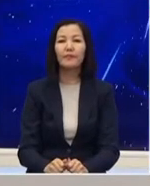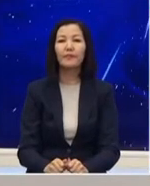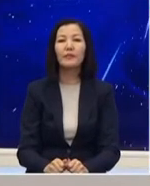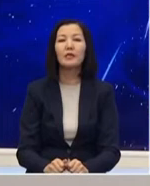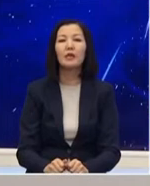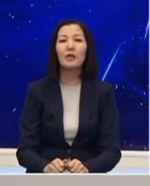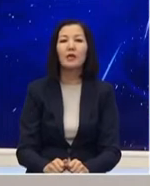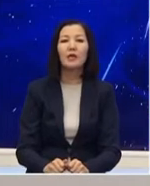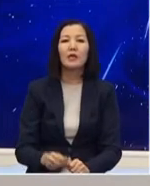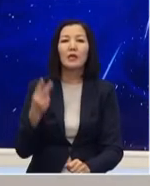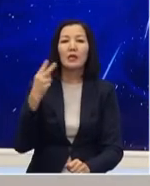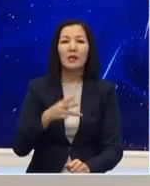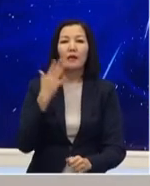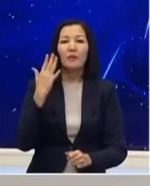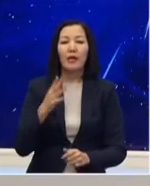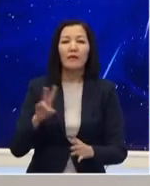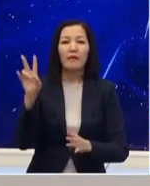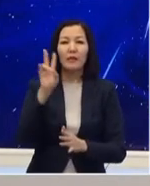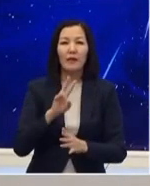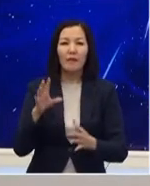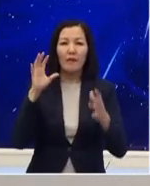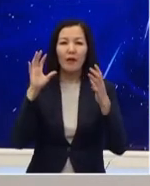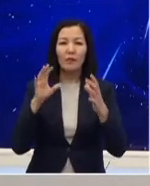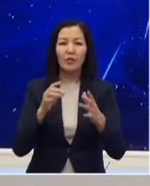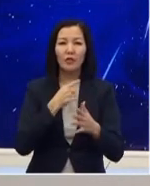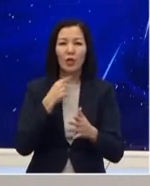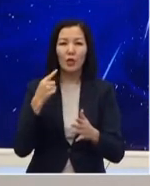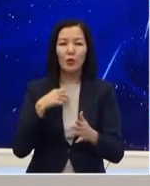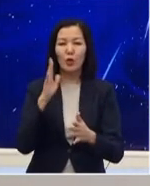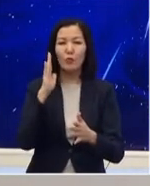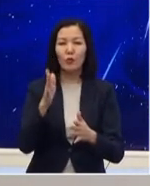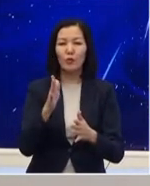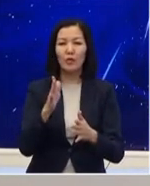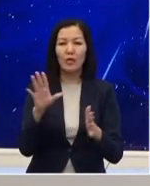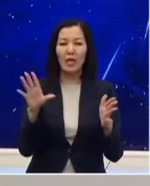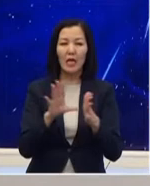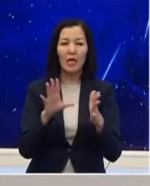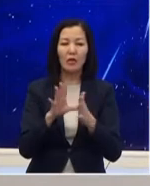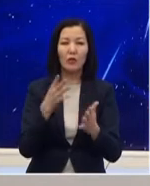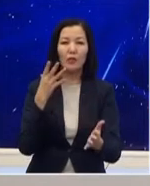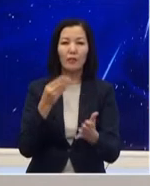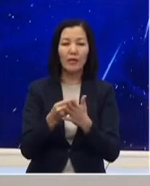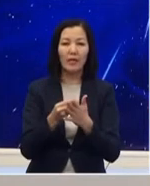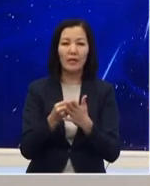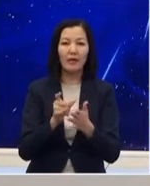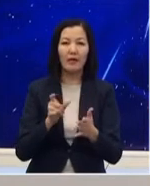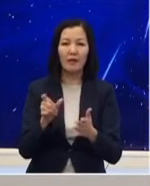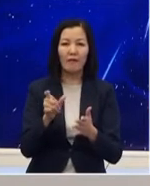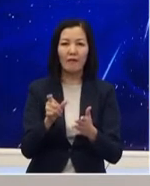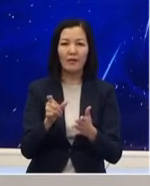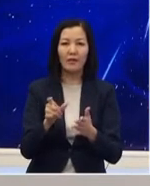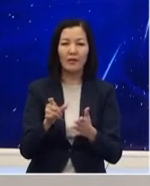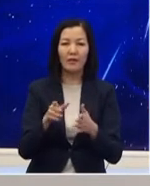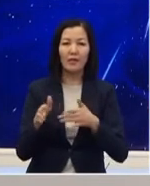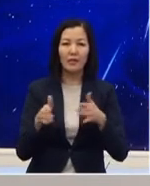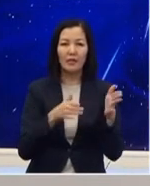В одно касание. С 25 ноября в автобусах Талдыкургана будет действовать электронное билетирование. Рассчитаться за